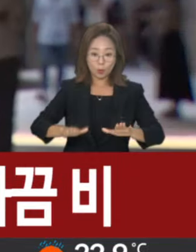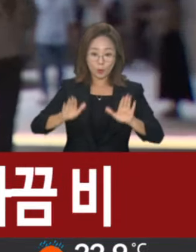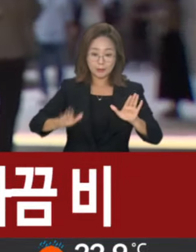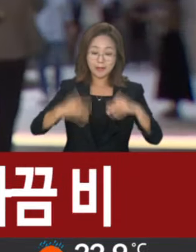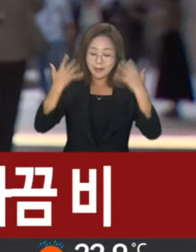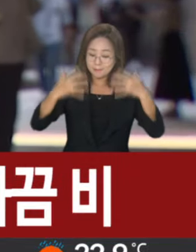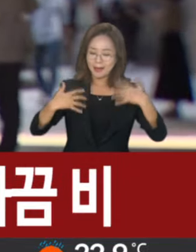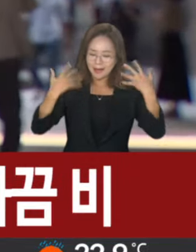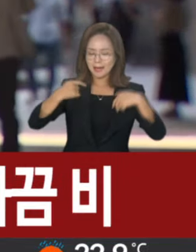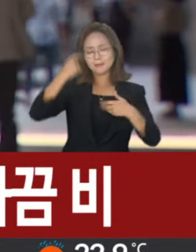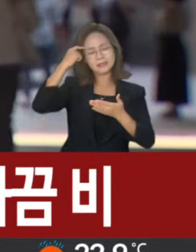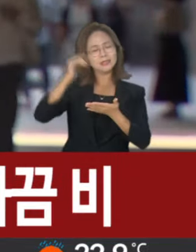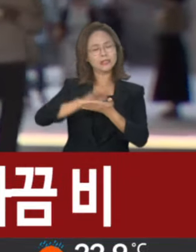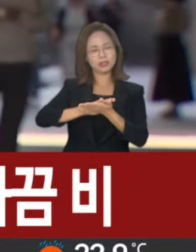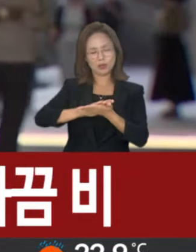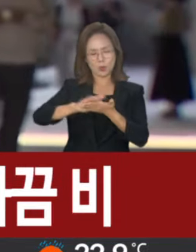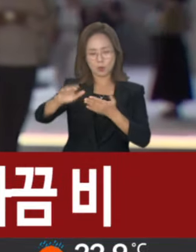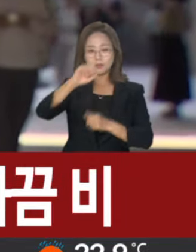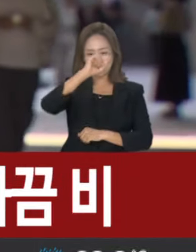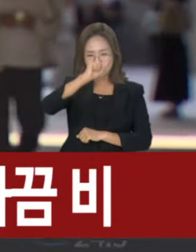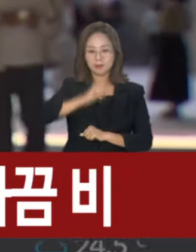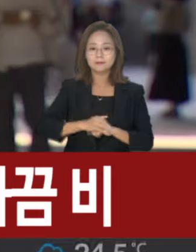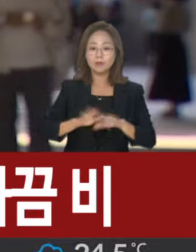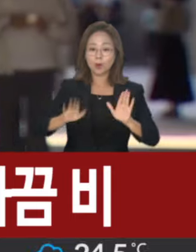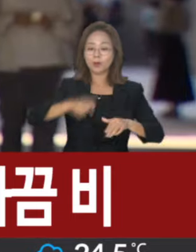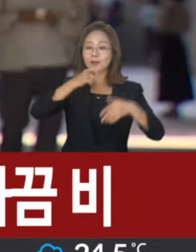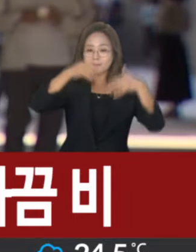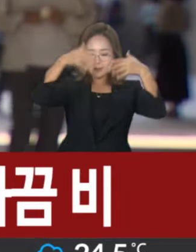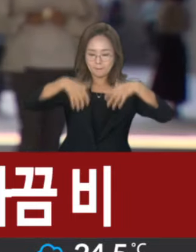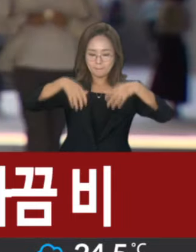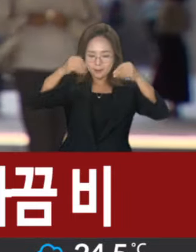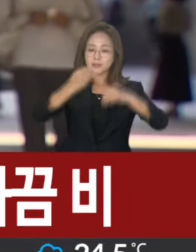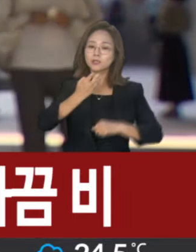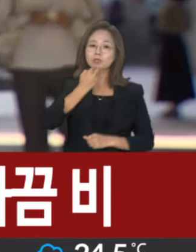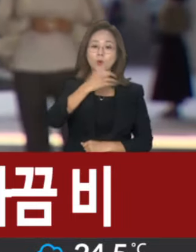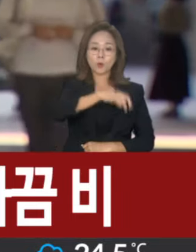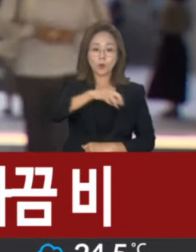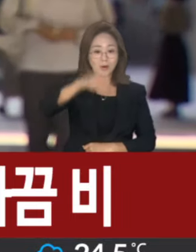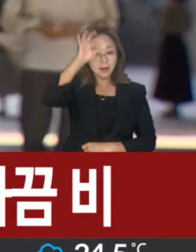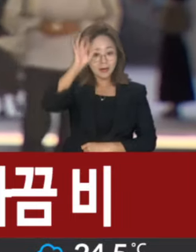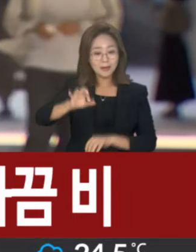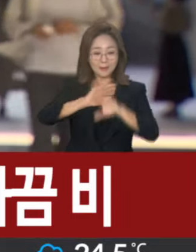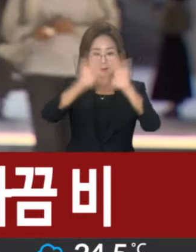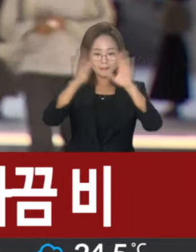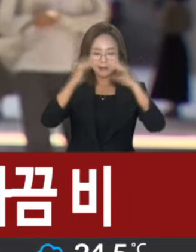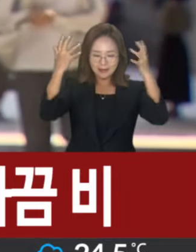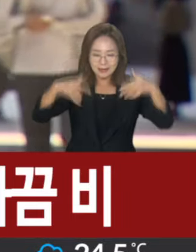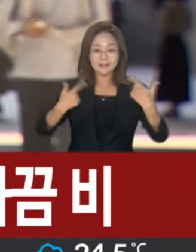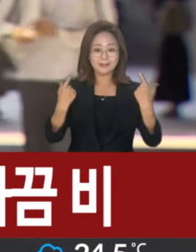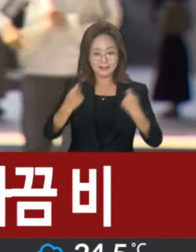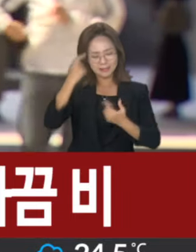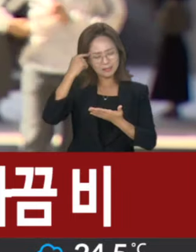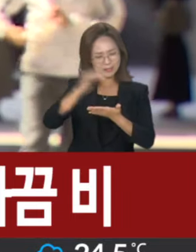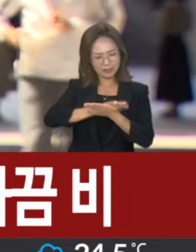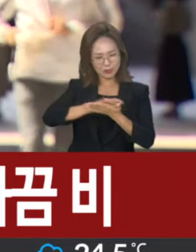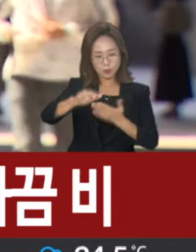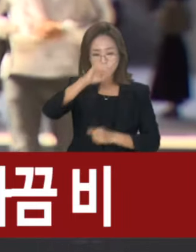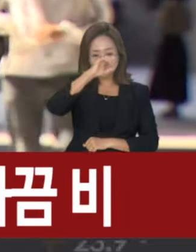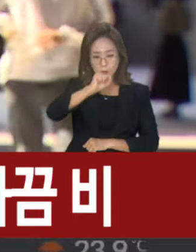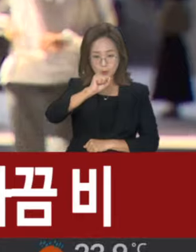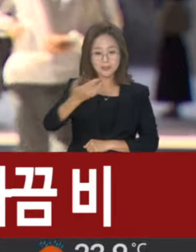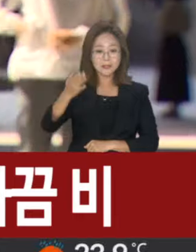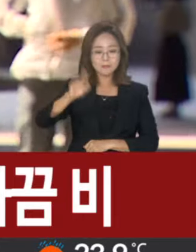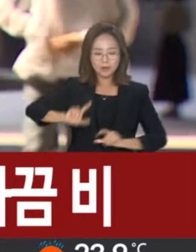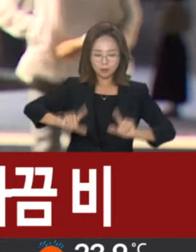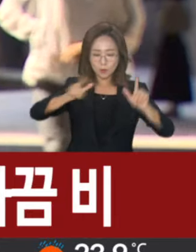닿는 바람결이 한결 더 선선해졌습니다. 오늘 비가 그친 서울 등 내륙 지역은 내년 이맘때 가을 날씨를 만끽할 수 있겠는데요.